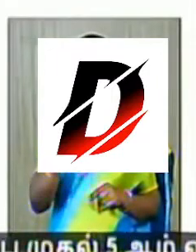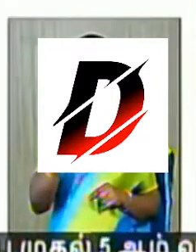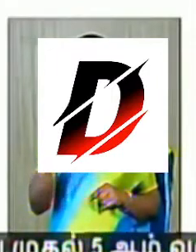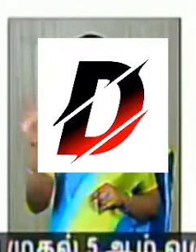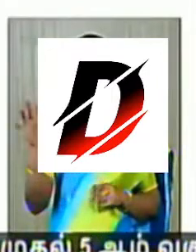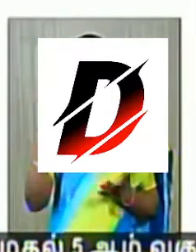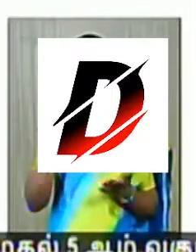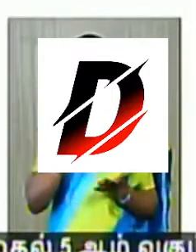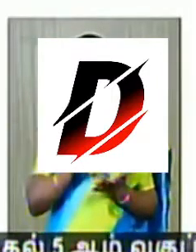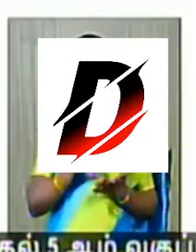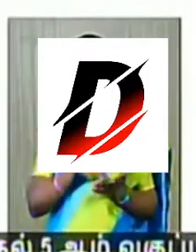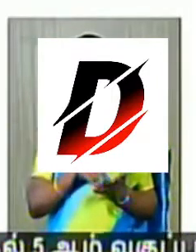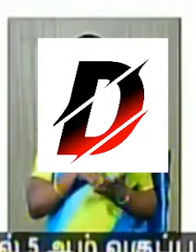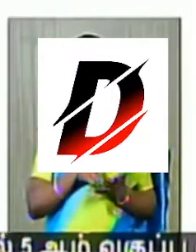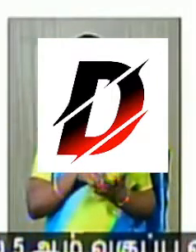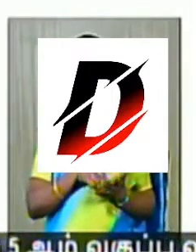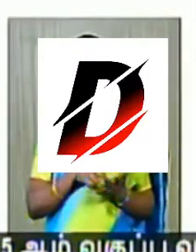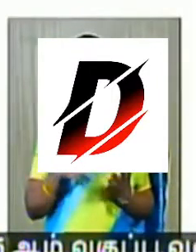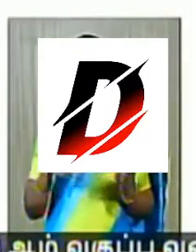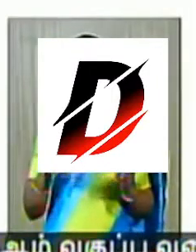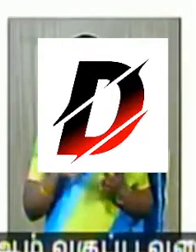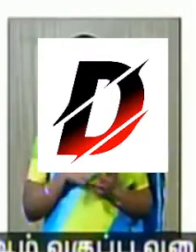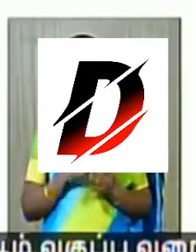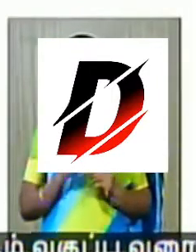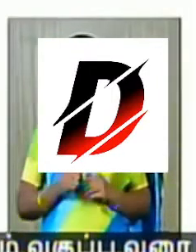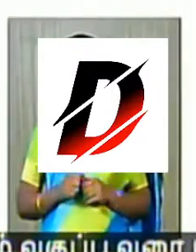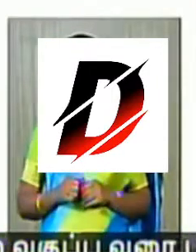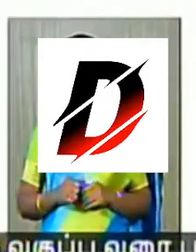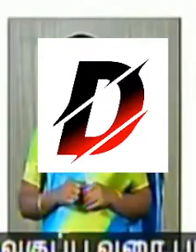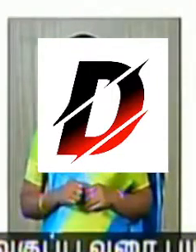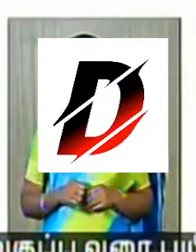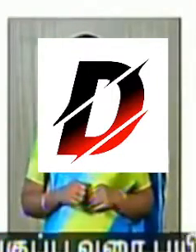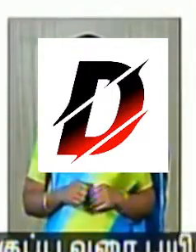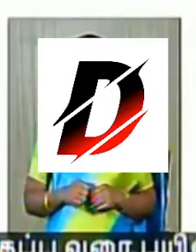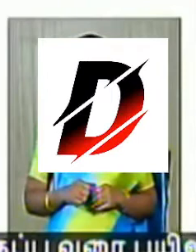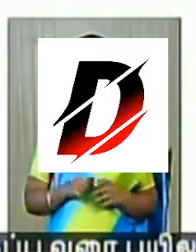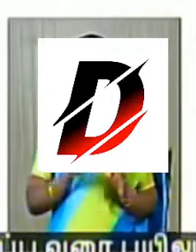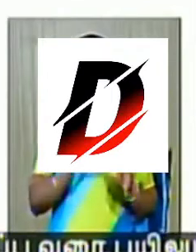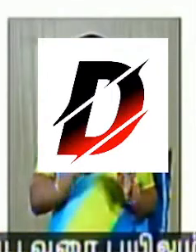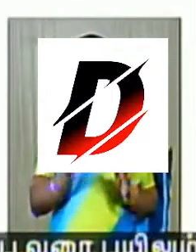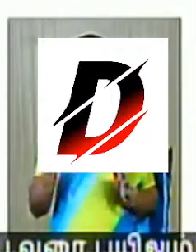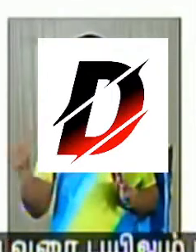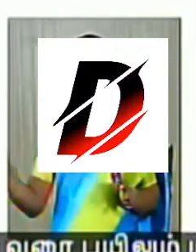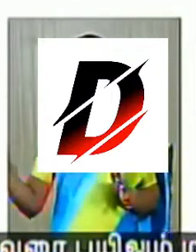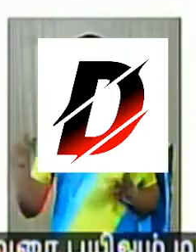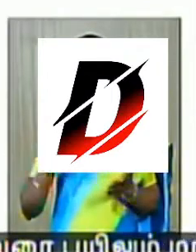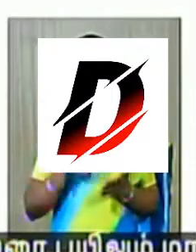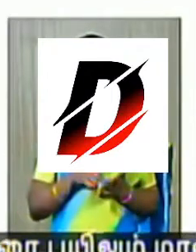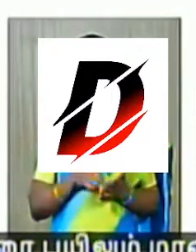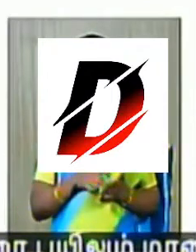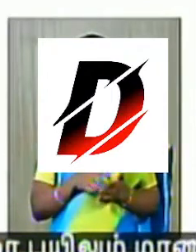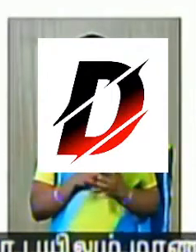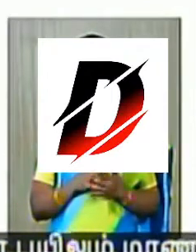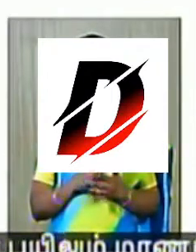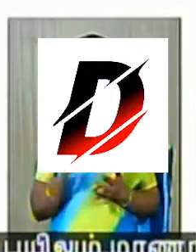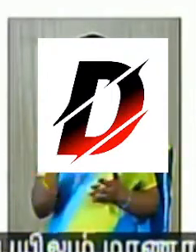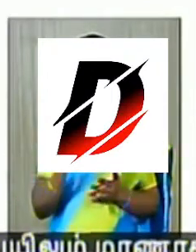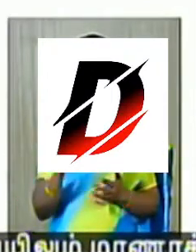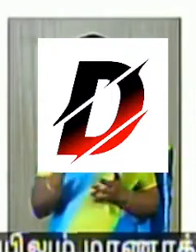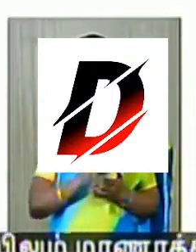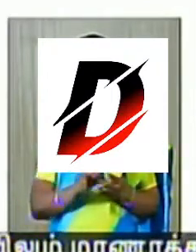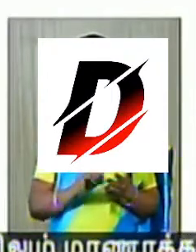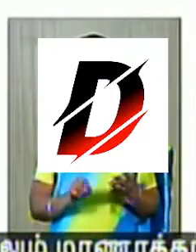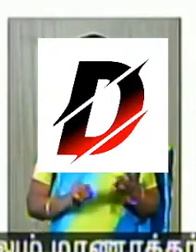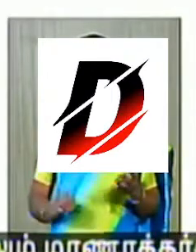5க்கும் இடையில இருக்கிற கூடிய இல்லையா 4.5 என்பது 4க்கும் 5க்கு இடையில தானே வரும் அப்ப அந்த 4க்கு 5க்கு இடையில காலத்துல என்ன பண்ணணும்